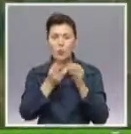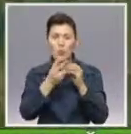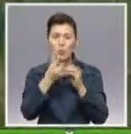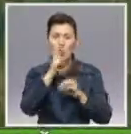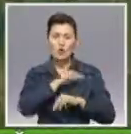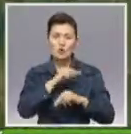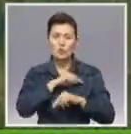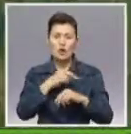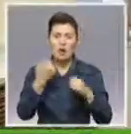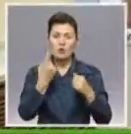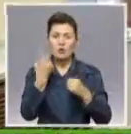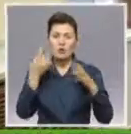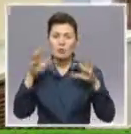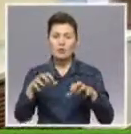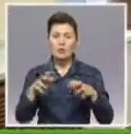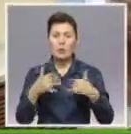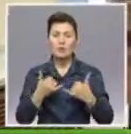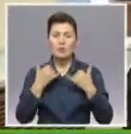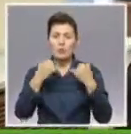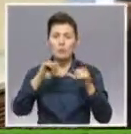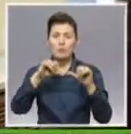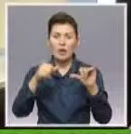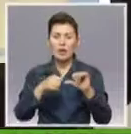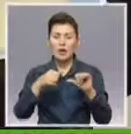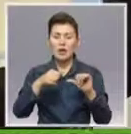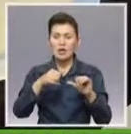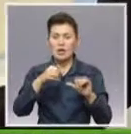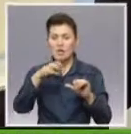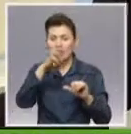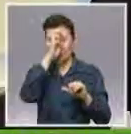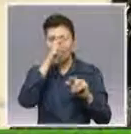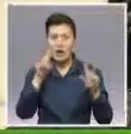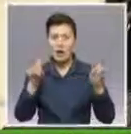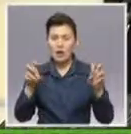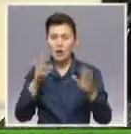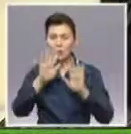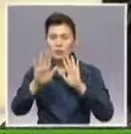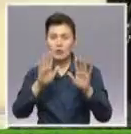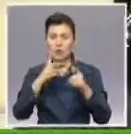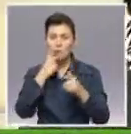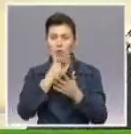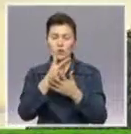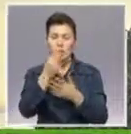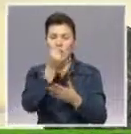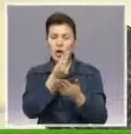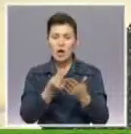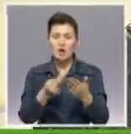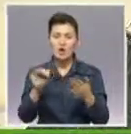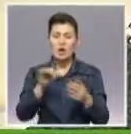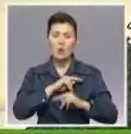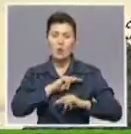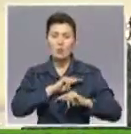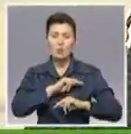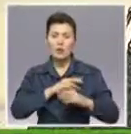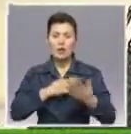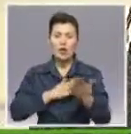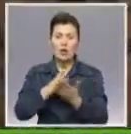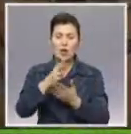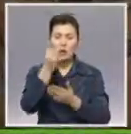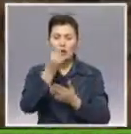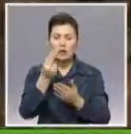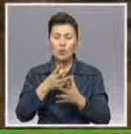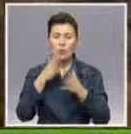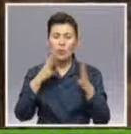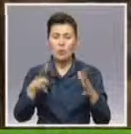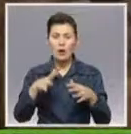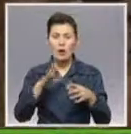жұмысы тұңғыш президент күніне арналған мәңгілік ел қайраткерлері атты көрмеде қойылды. Қылқалам және кенеппен еңбек ететін суретші картиналарының